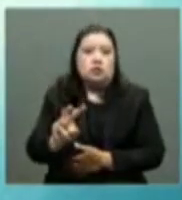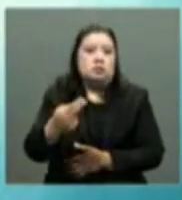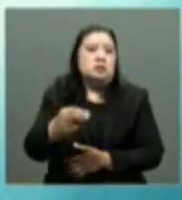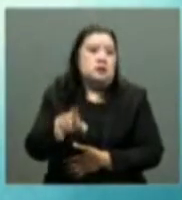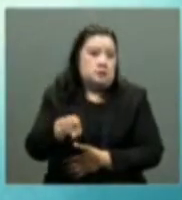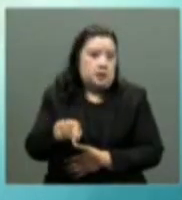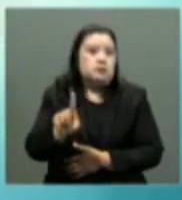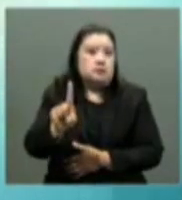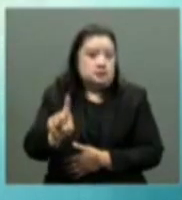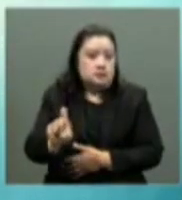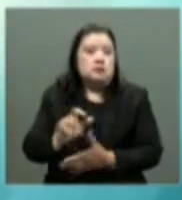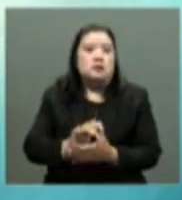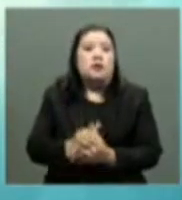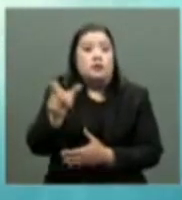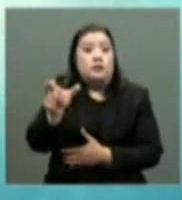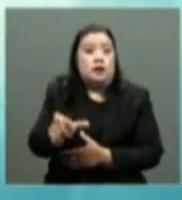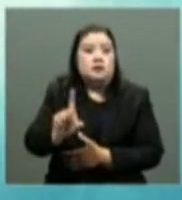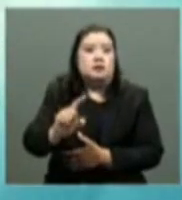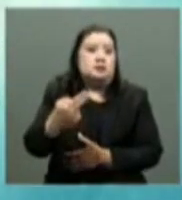นะครับแล้วก็ฝรั่งเศส